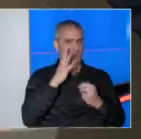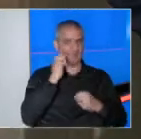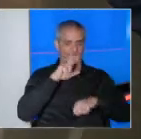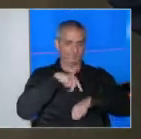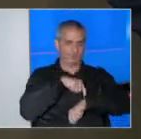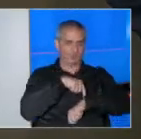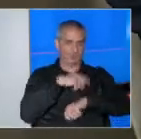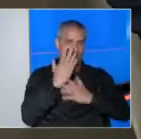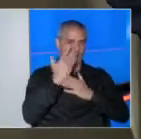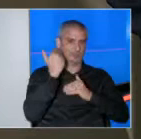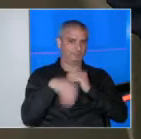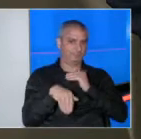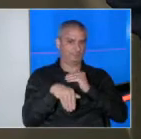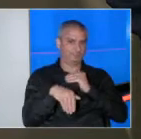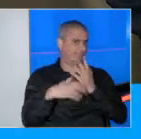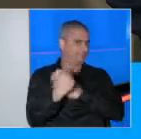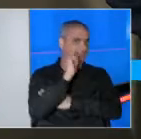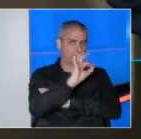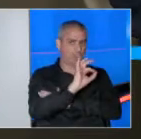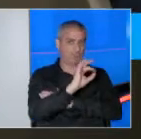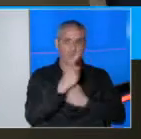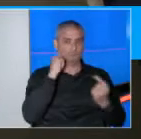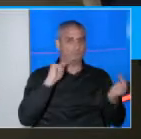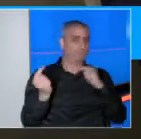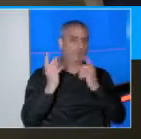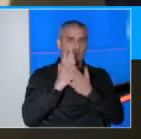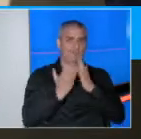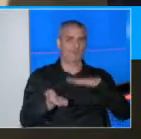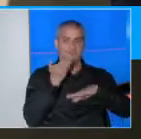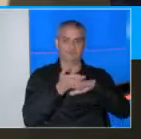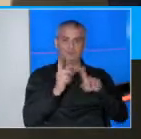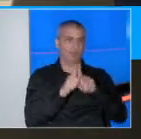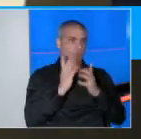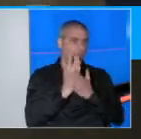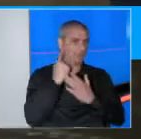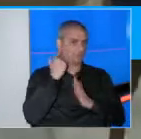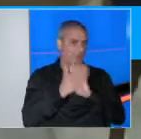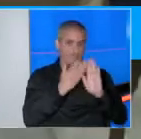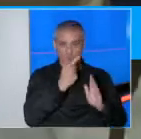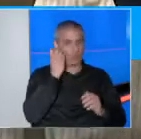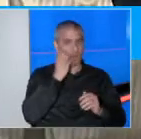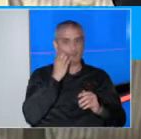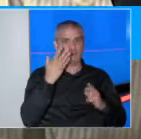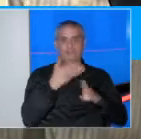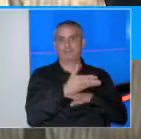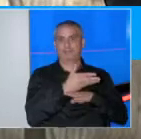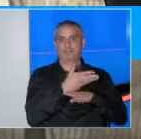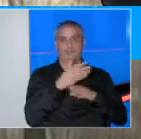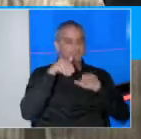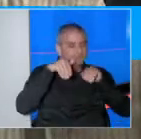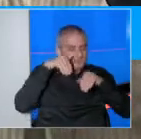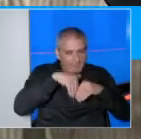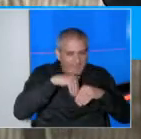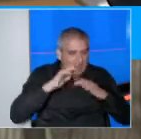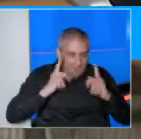מ-48 שעות לפקיעת המנדט. המחלוקות היום החלו לצוף, כפי ששמענו. ליברמן הכניס אותנו ככה למאחורי